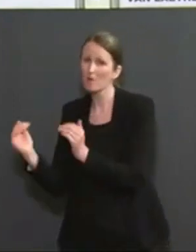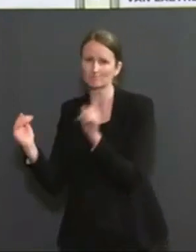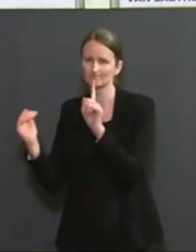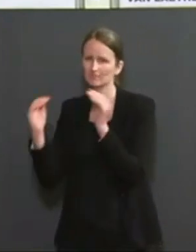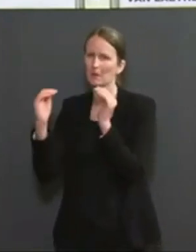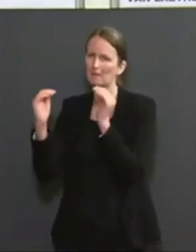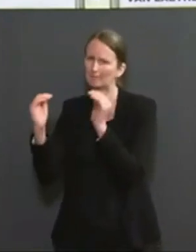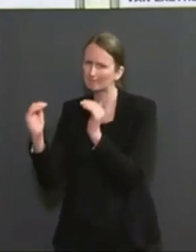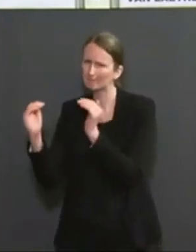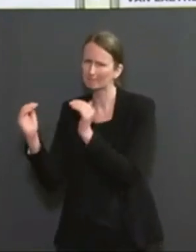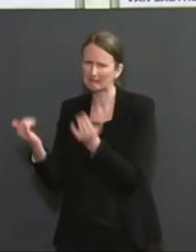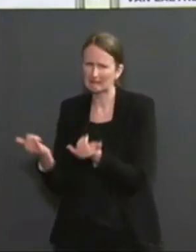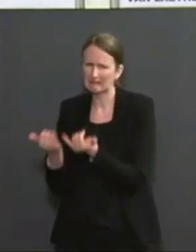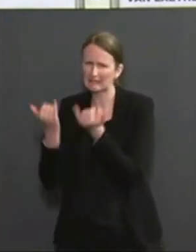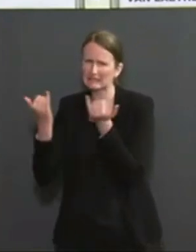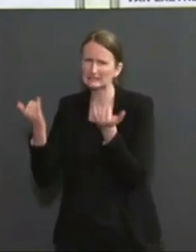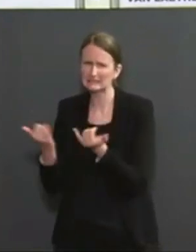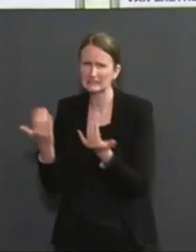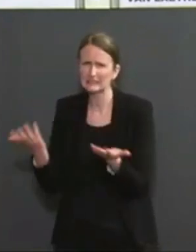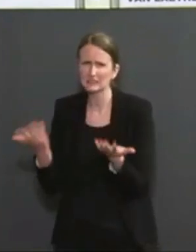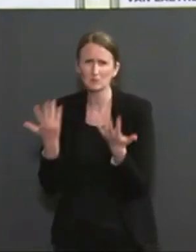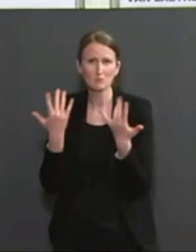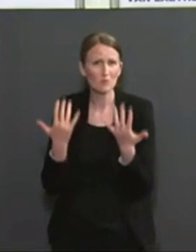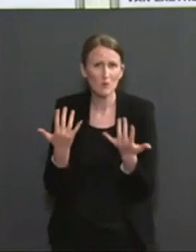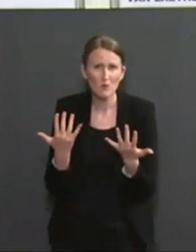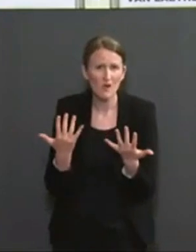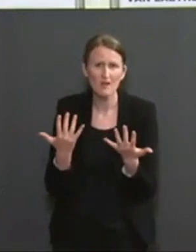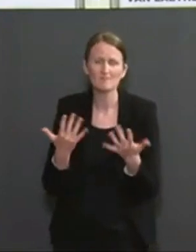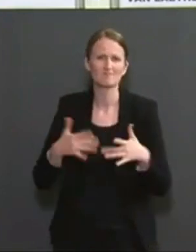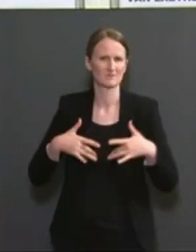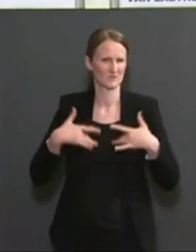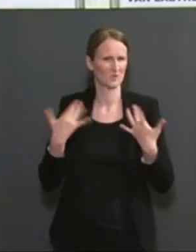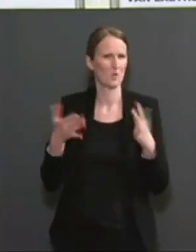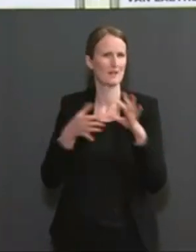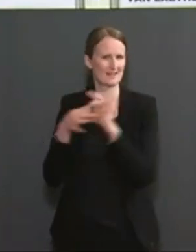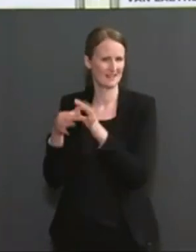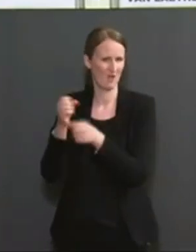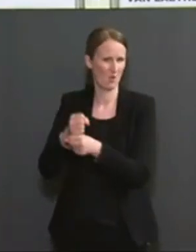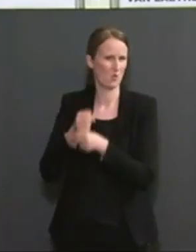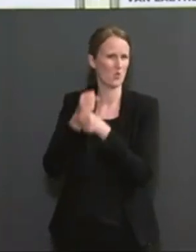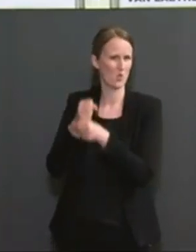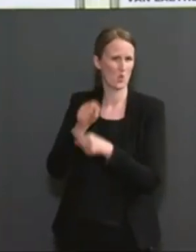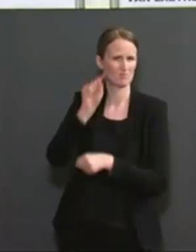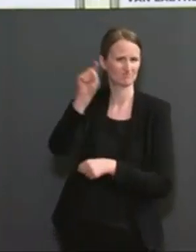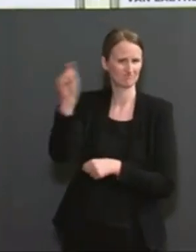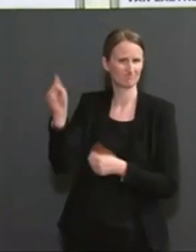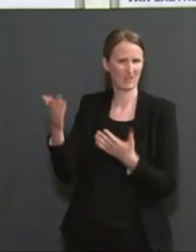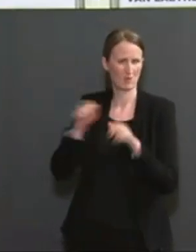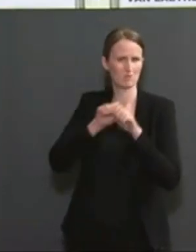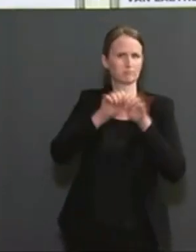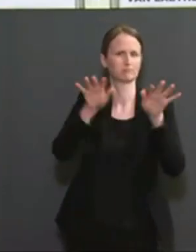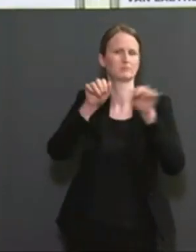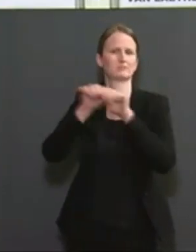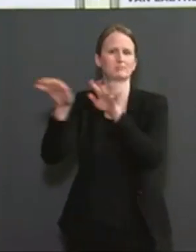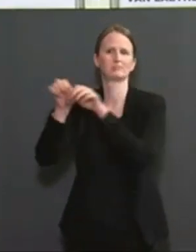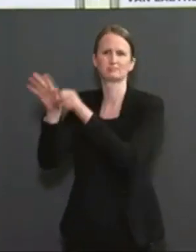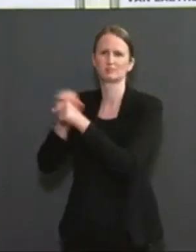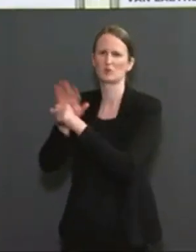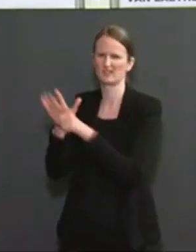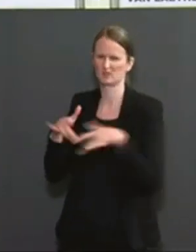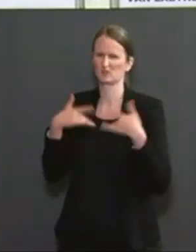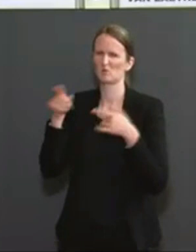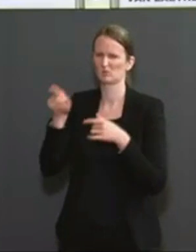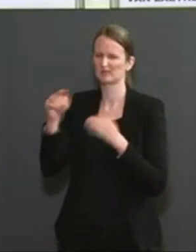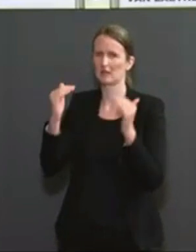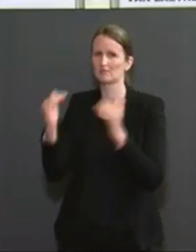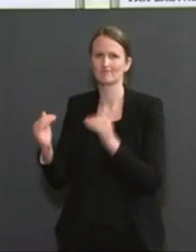liée au nombre de personnes infectées dans certains clusters dans les maisons de repos. Au niveau des gens plus